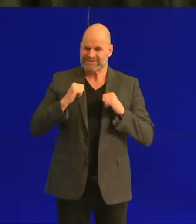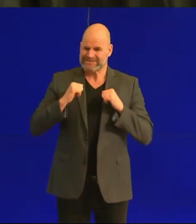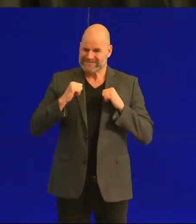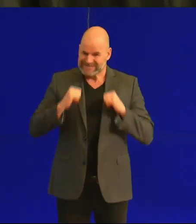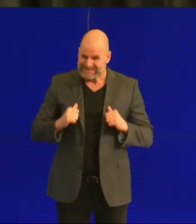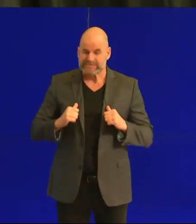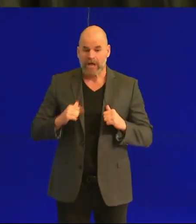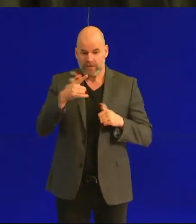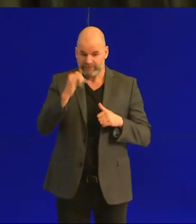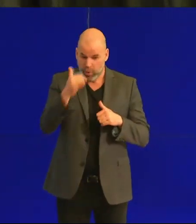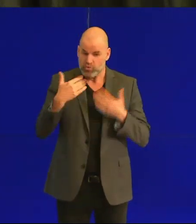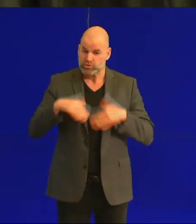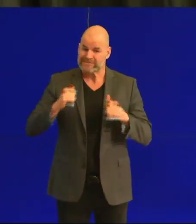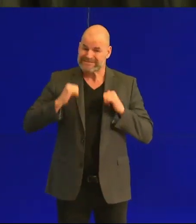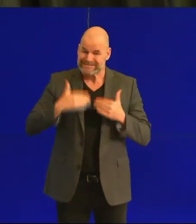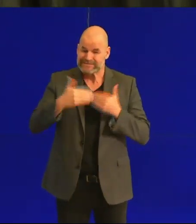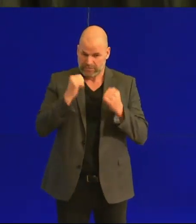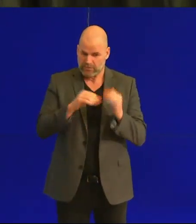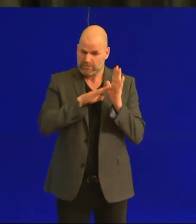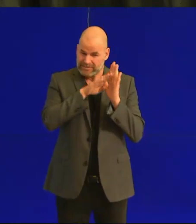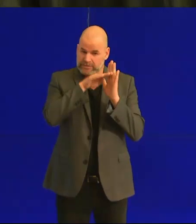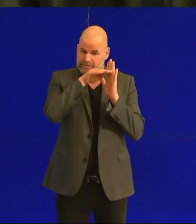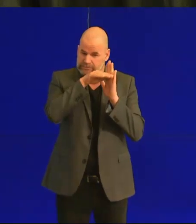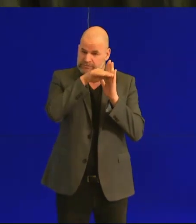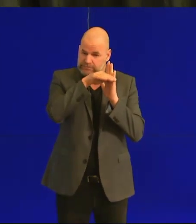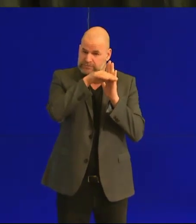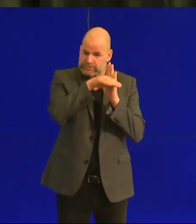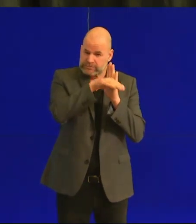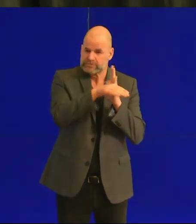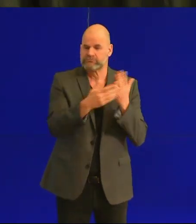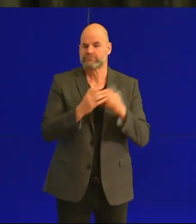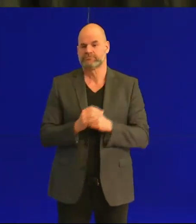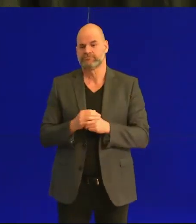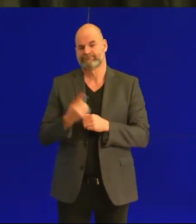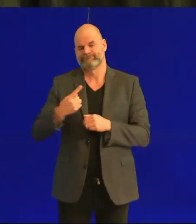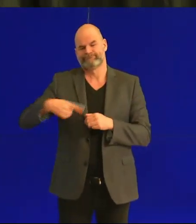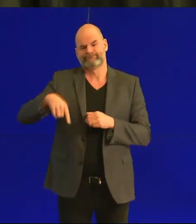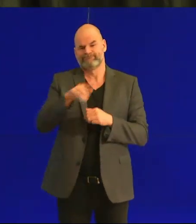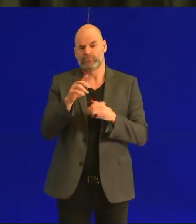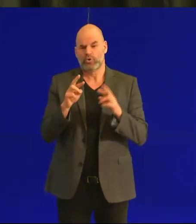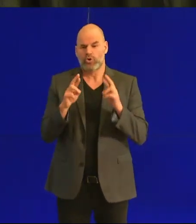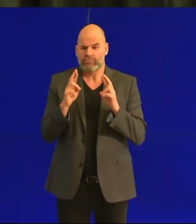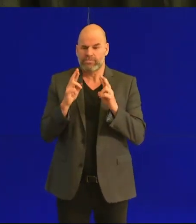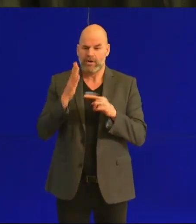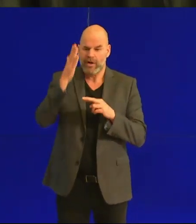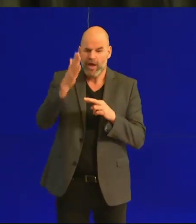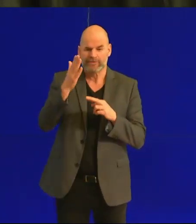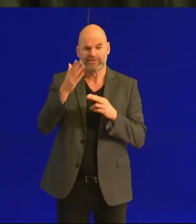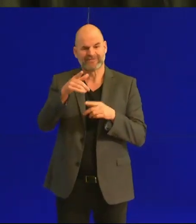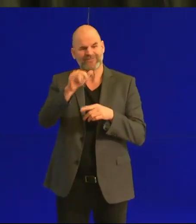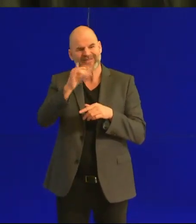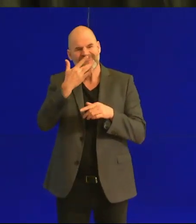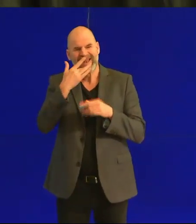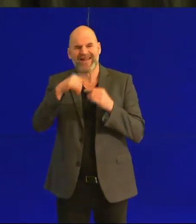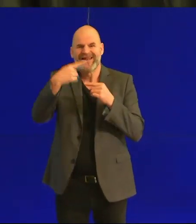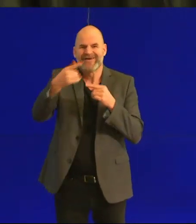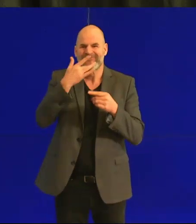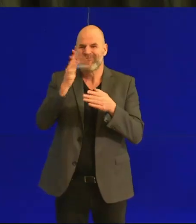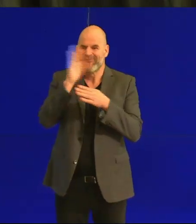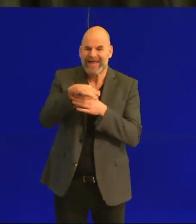il est digne d'une zone à risques et même orbite et stopper ce film